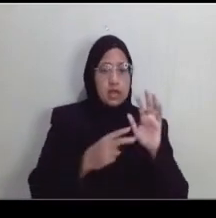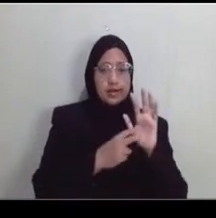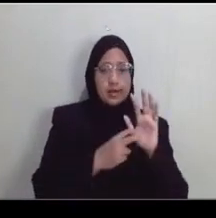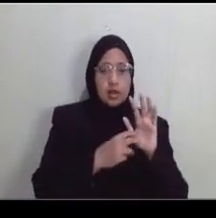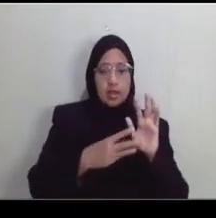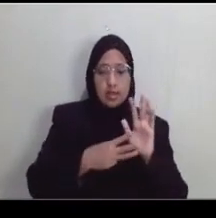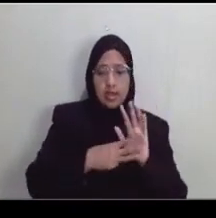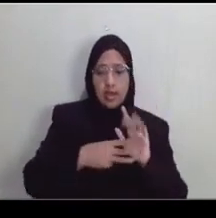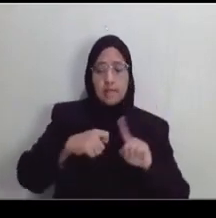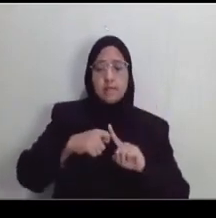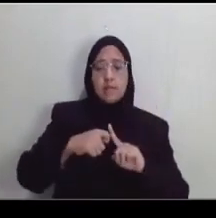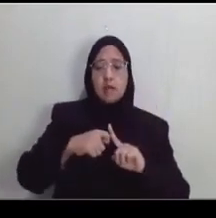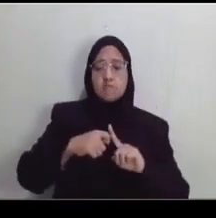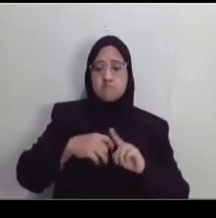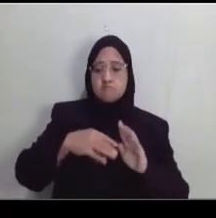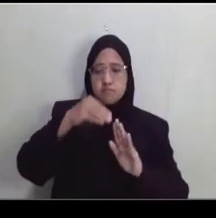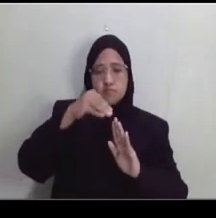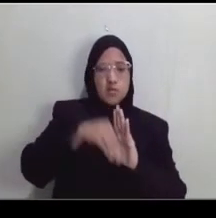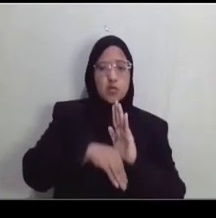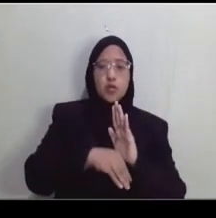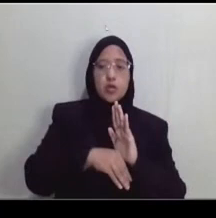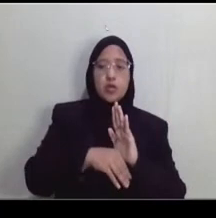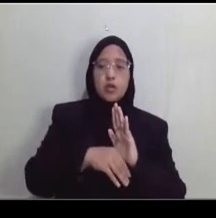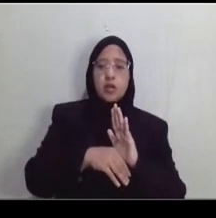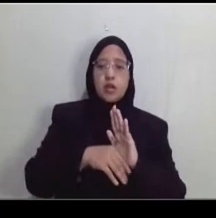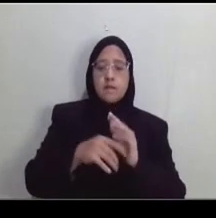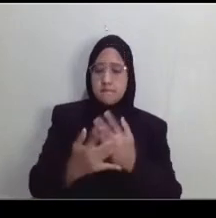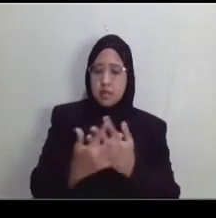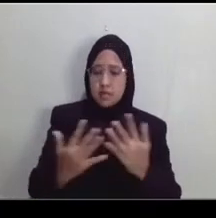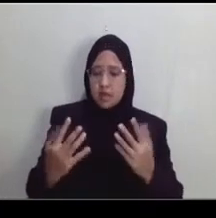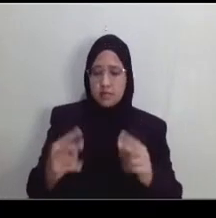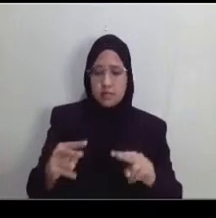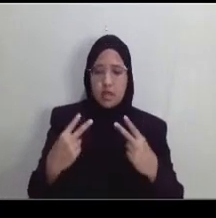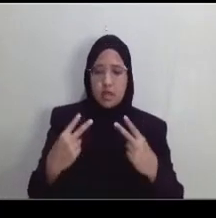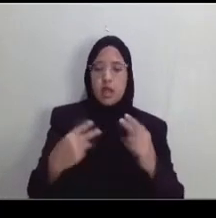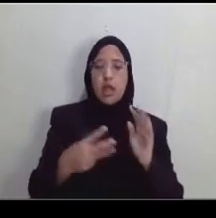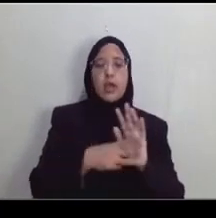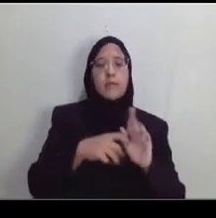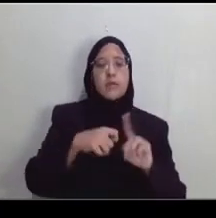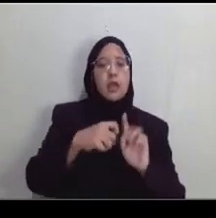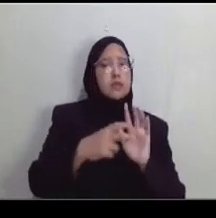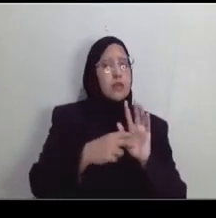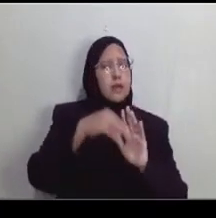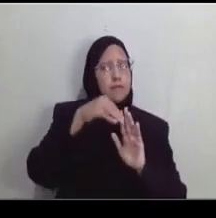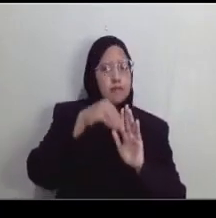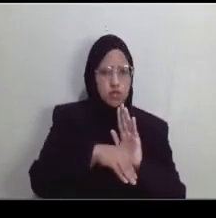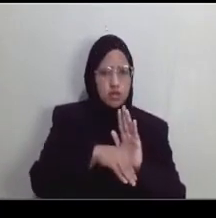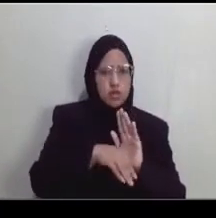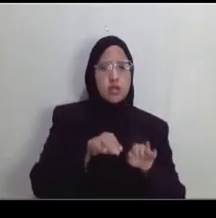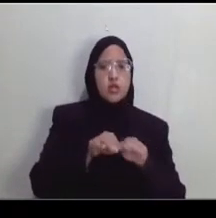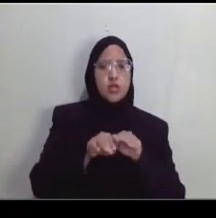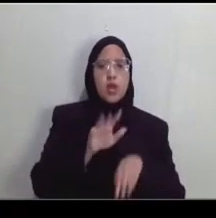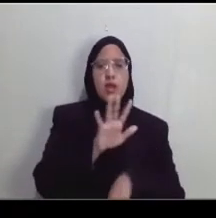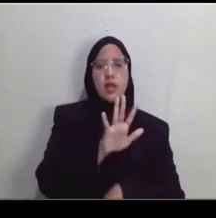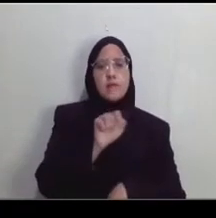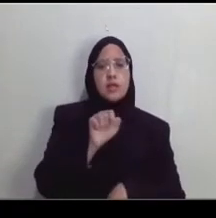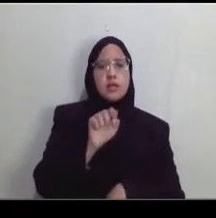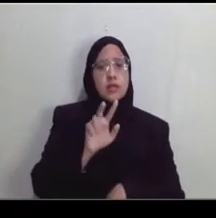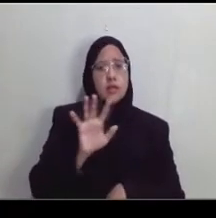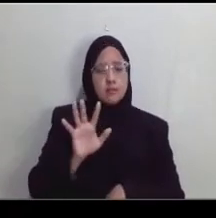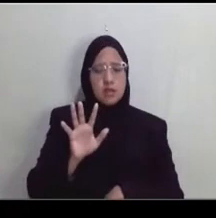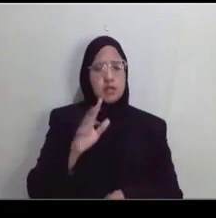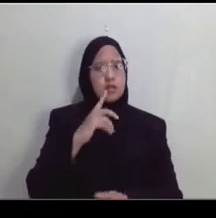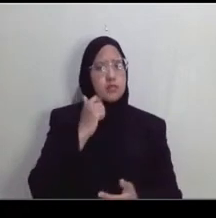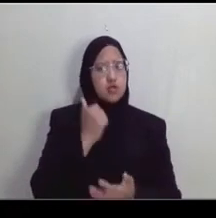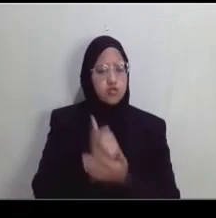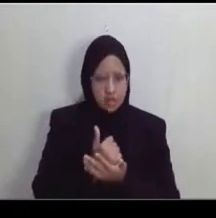mata masyarakat padahal sebagaimana diuraikan pada paragraf 5.5 di atas kepercayaan dan dukung